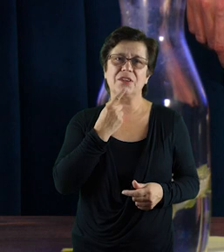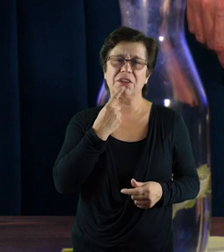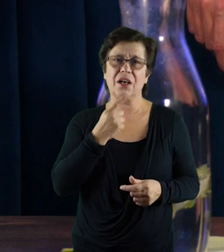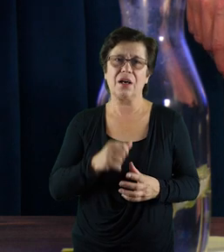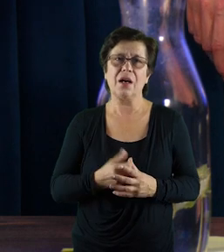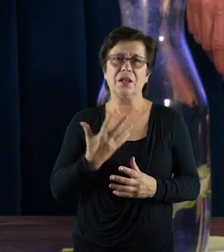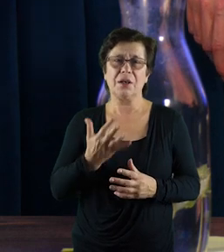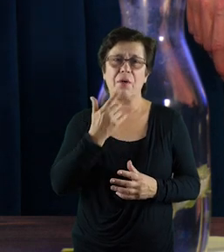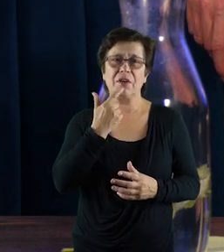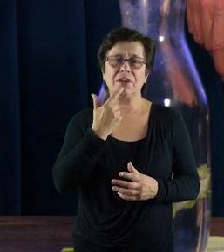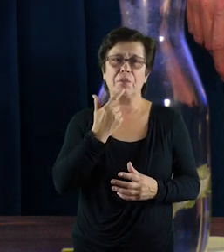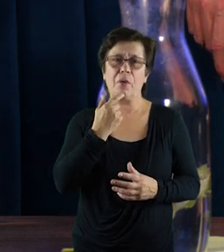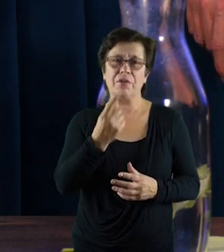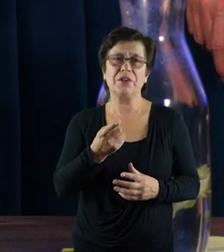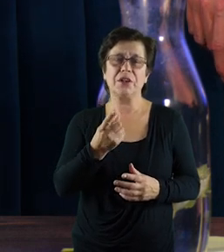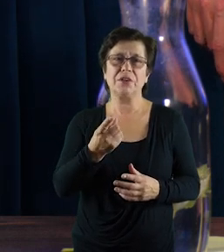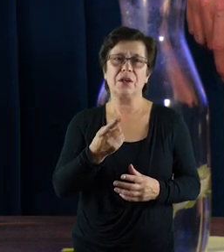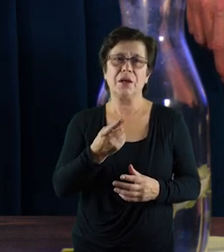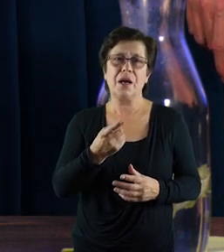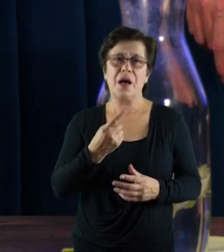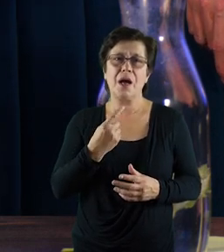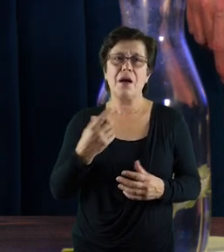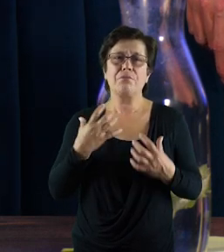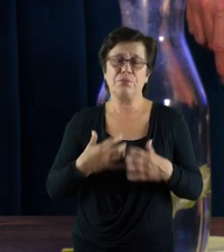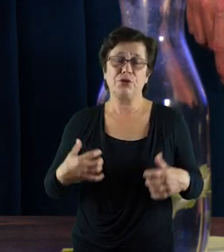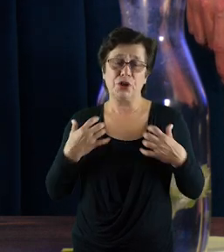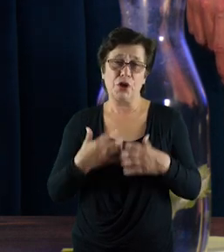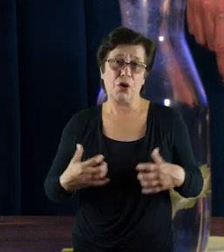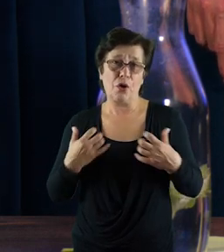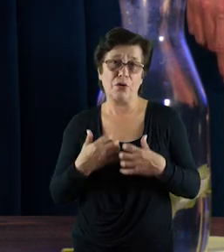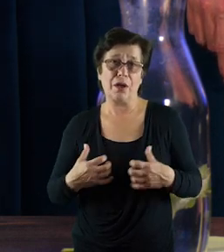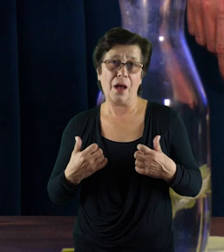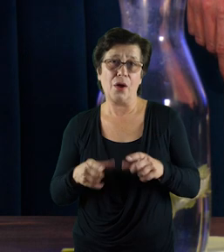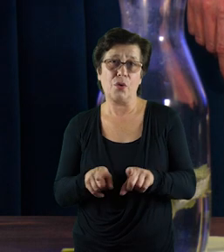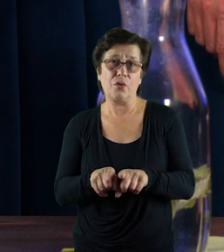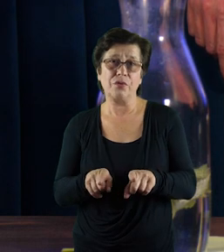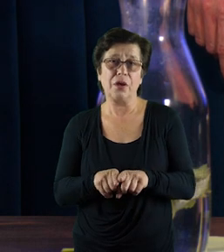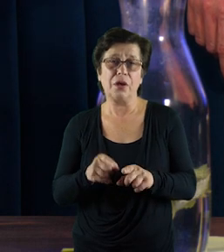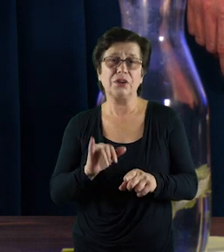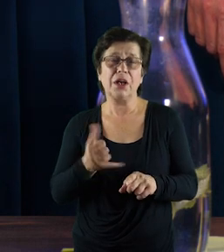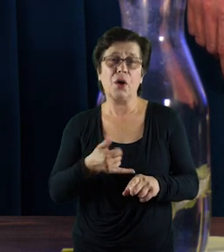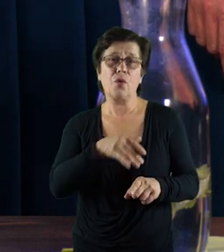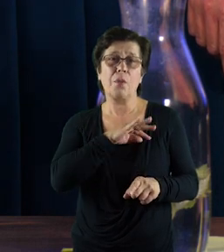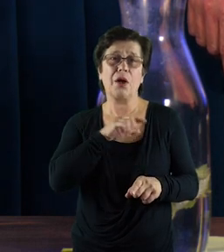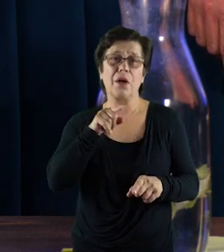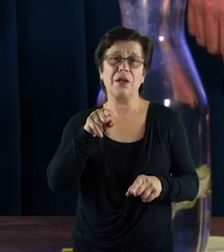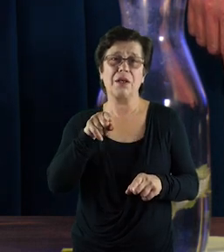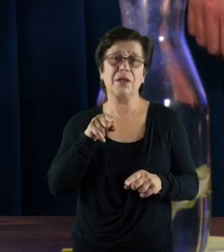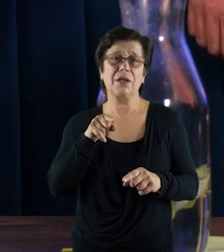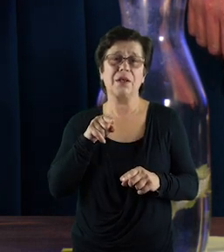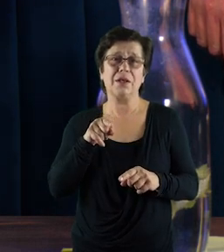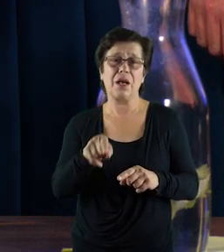często, zwłaszcza w tych wierszach, które powstały po śmierci Marzeny Skotnickiej, czyli jego Tak,